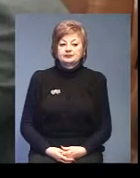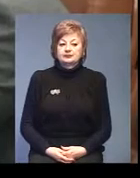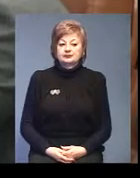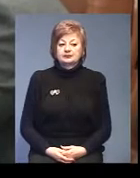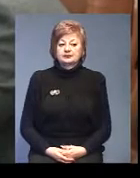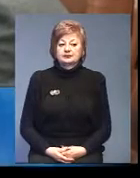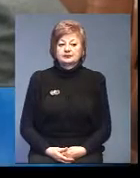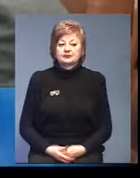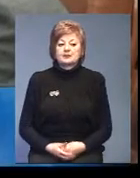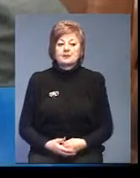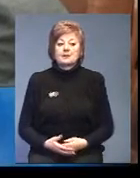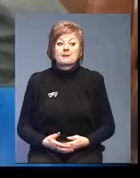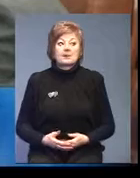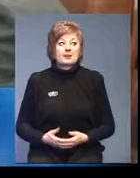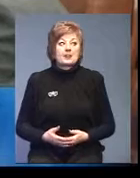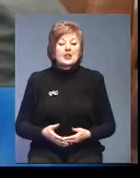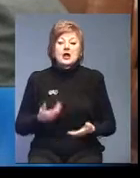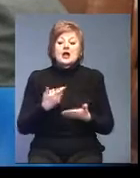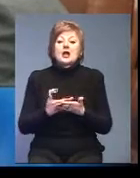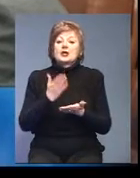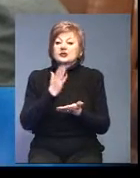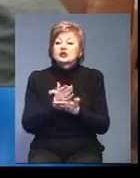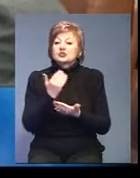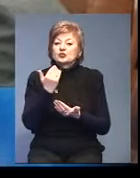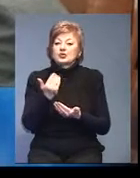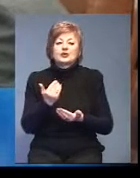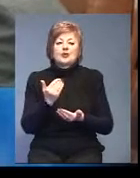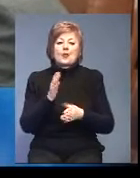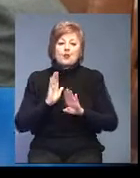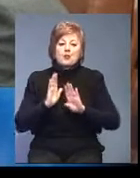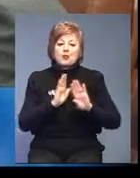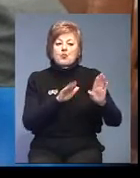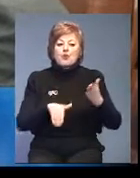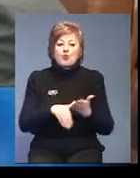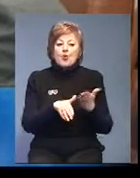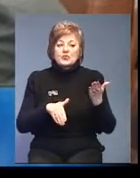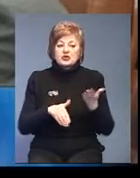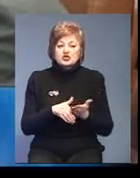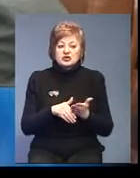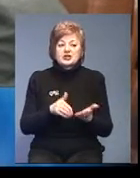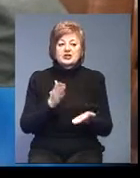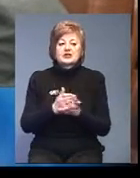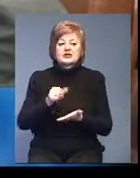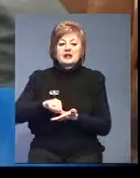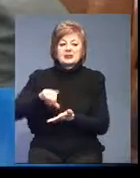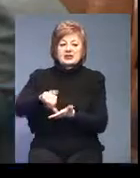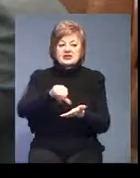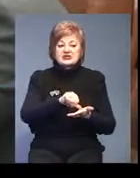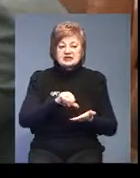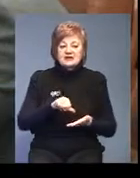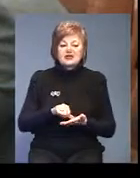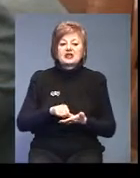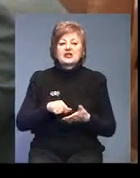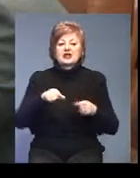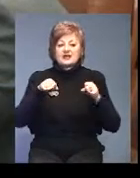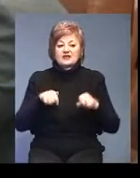Без таких, знаєте, помічників в лапках, якщо є сьогодні дві представники виконавчої влади, ми б